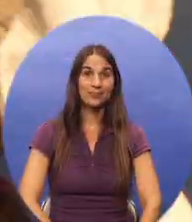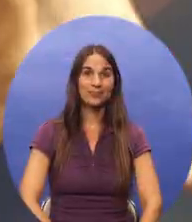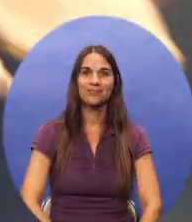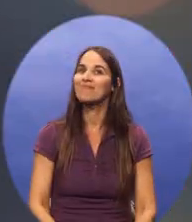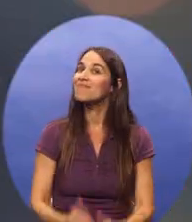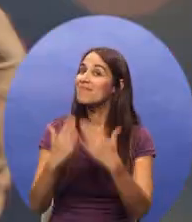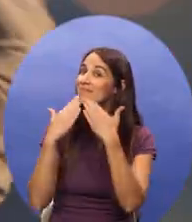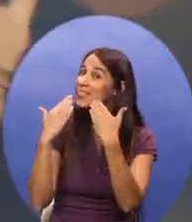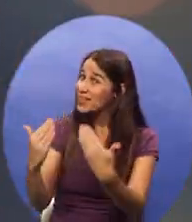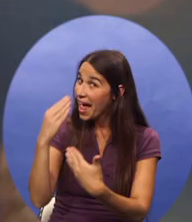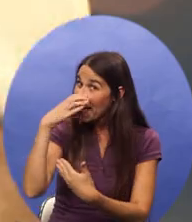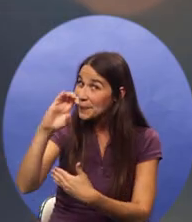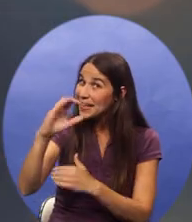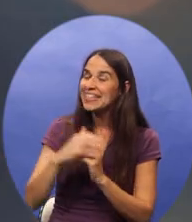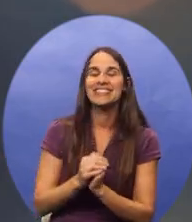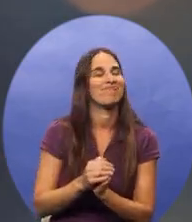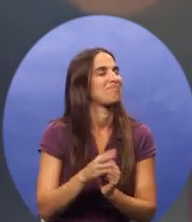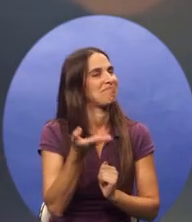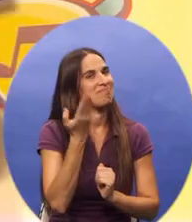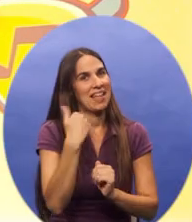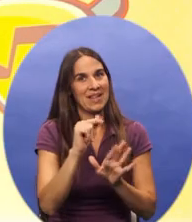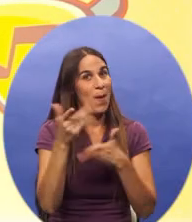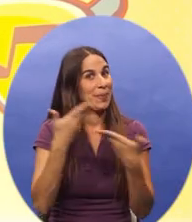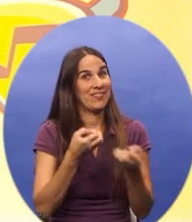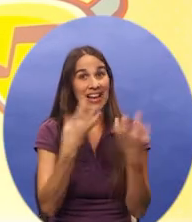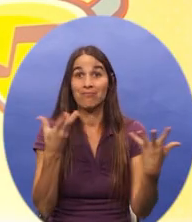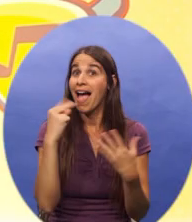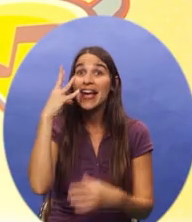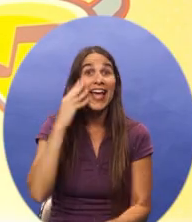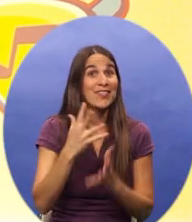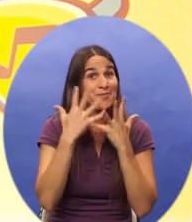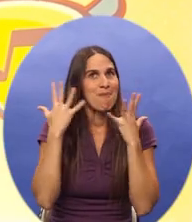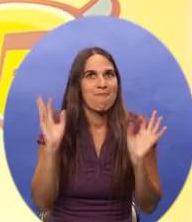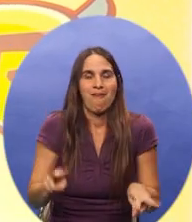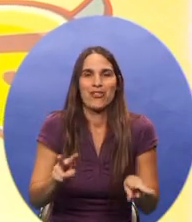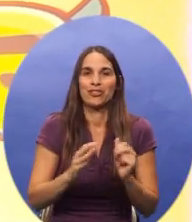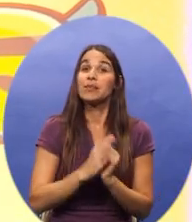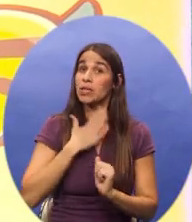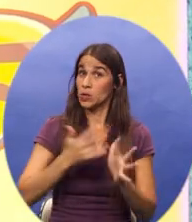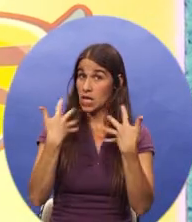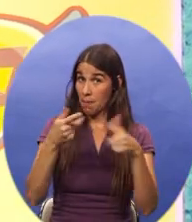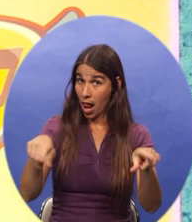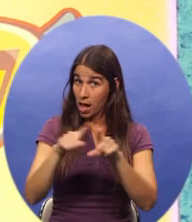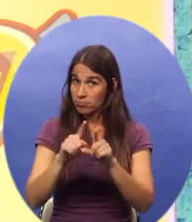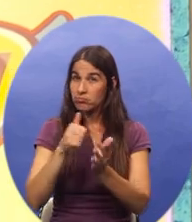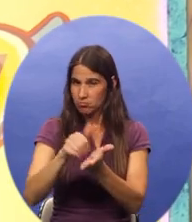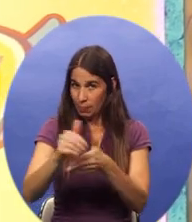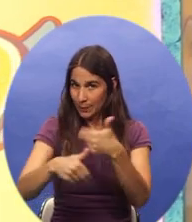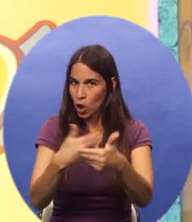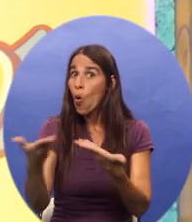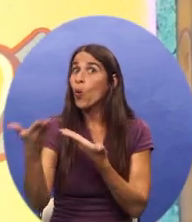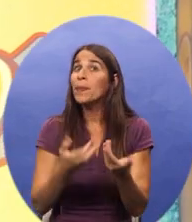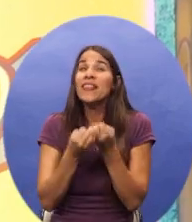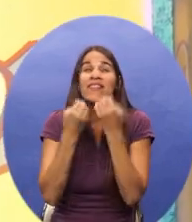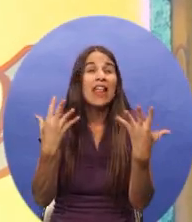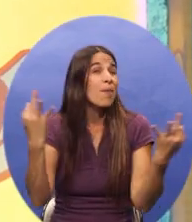אז תודה רבה לפיל! הייתם אורחים נפלאים והיה לנו כיף גדול. אני רוצה לספר לכם שבהמשך יהיו לנו אורחים